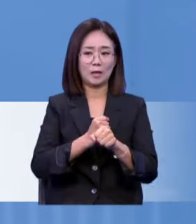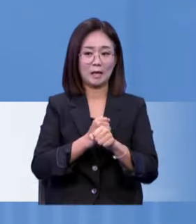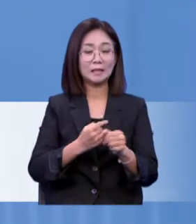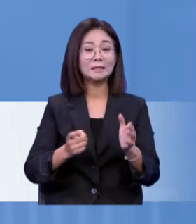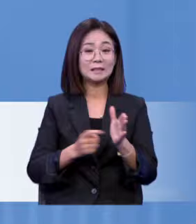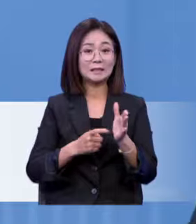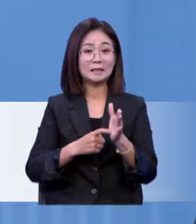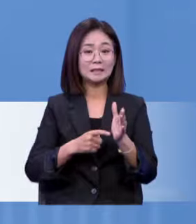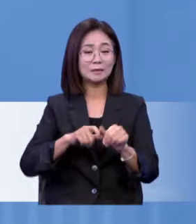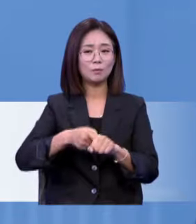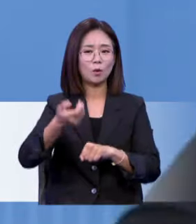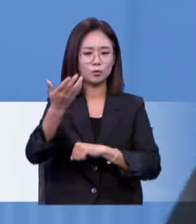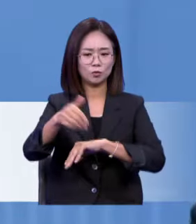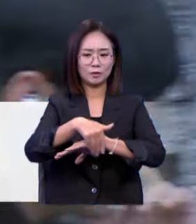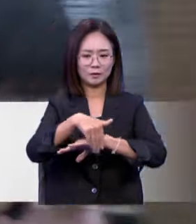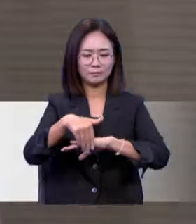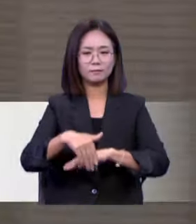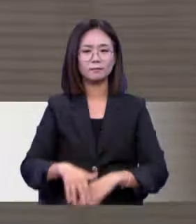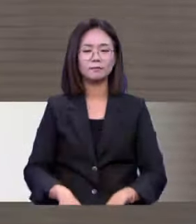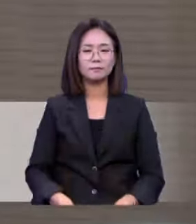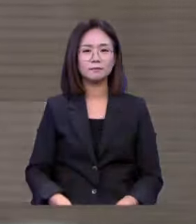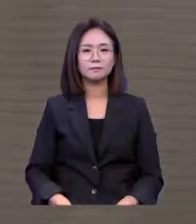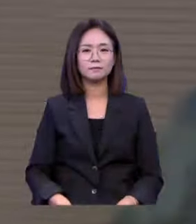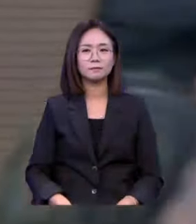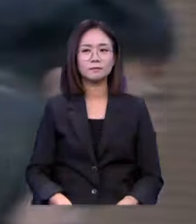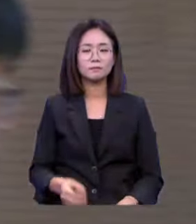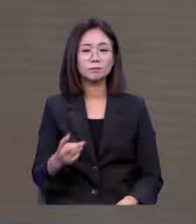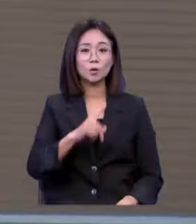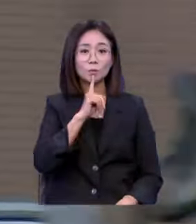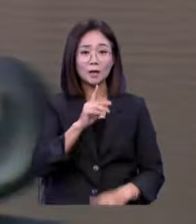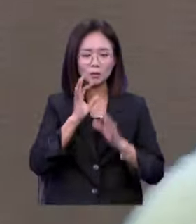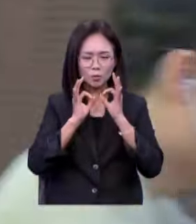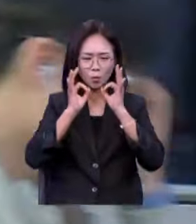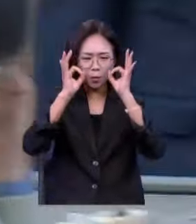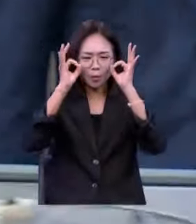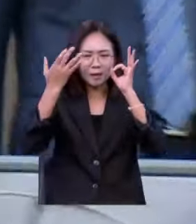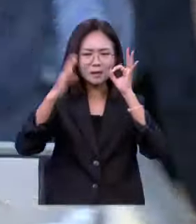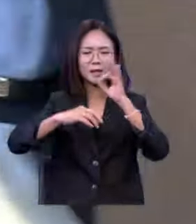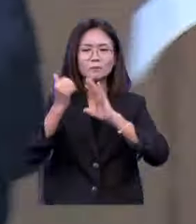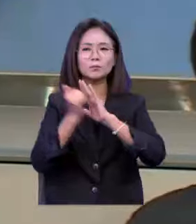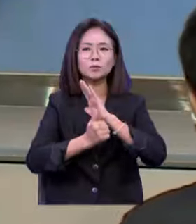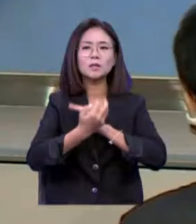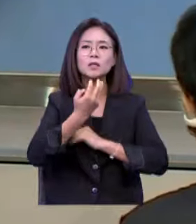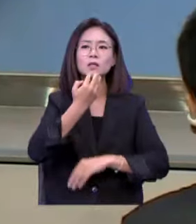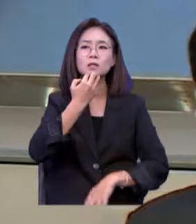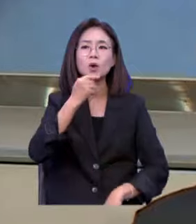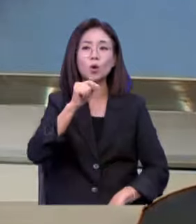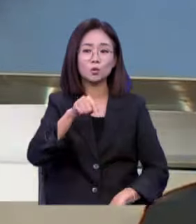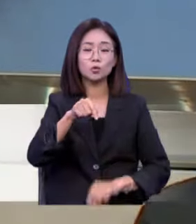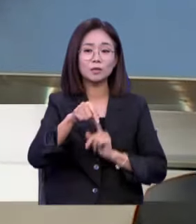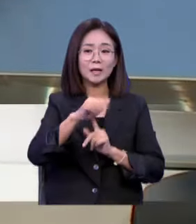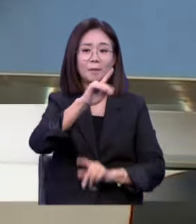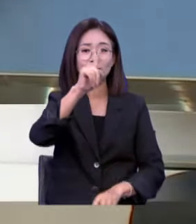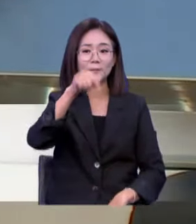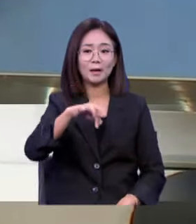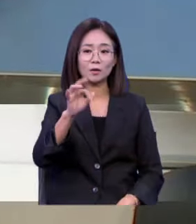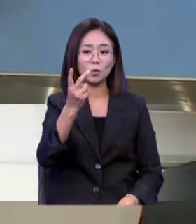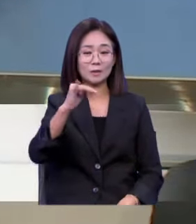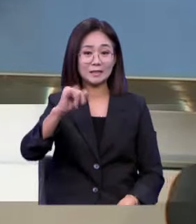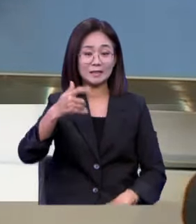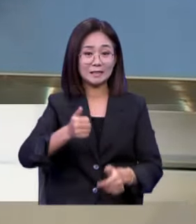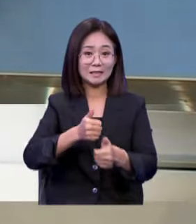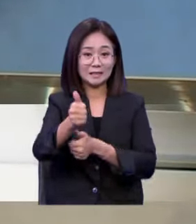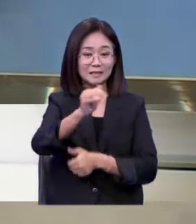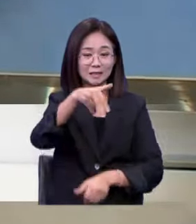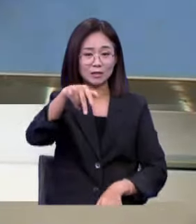긴급 징계할 것임을 이런 노력이 무색하게 서울 강북을 현역 박용진 의원을 꺾은